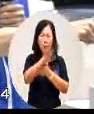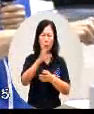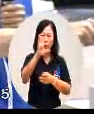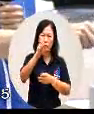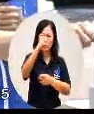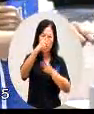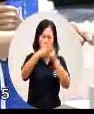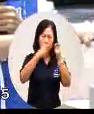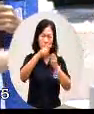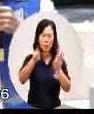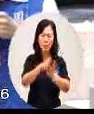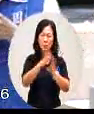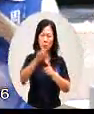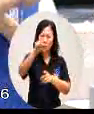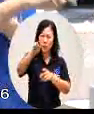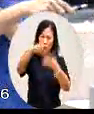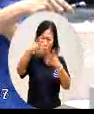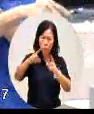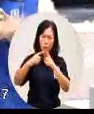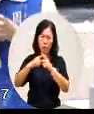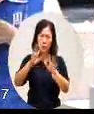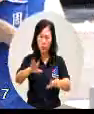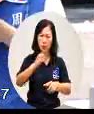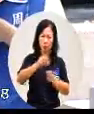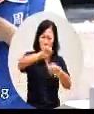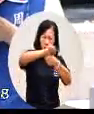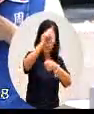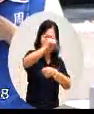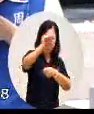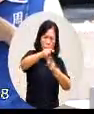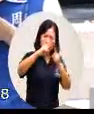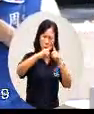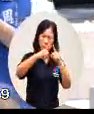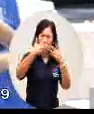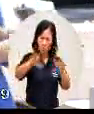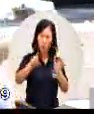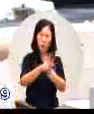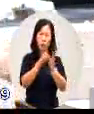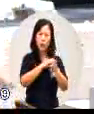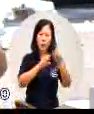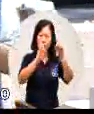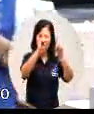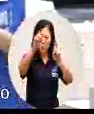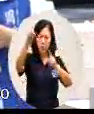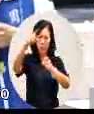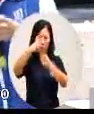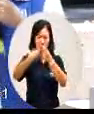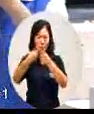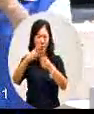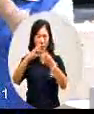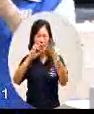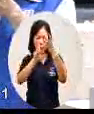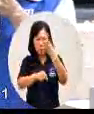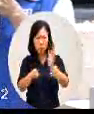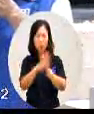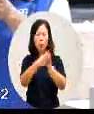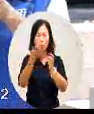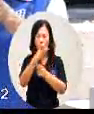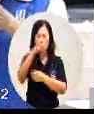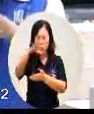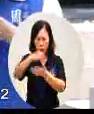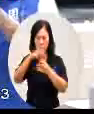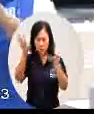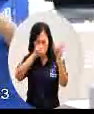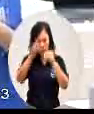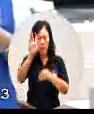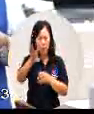阵，敢若1300个，进一间要到5000个啊！100空一年4月，我来调资料出来，在这个资料，哦，